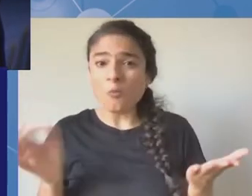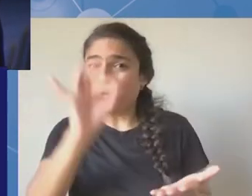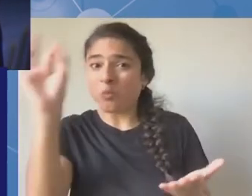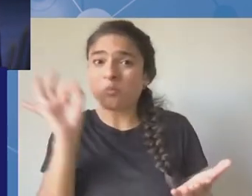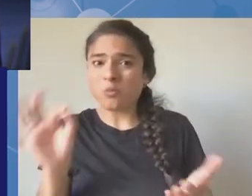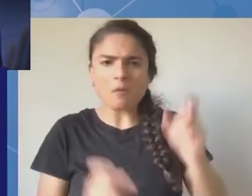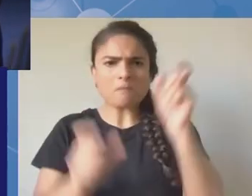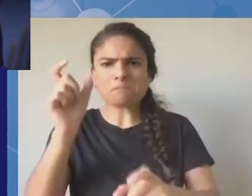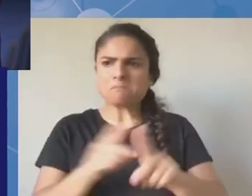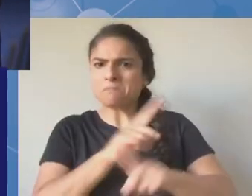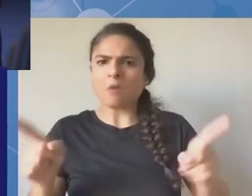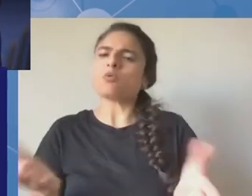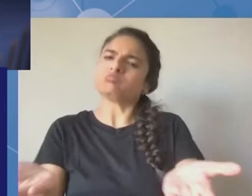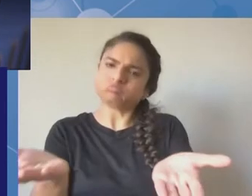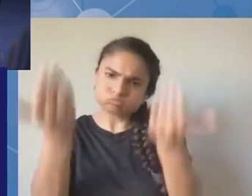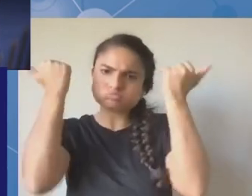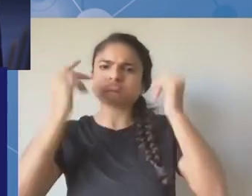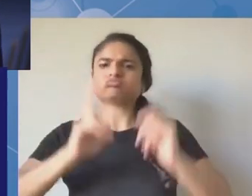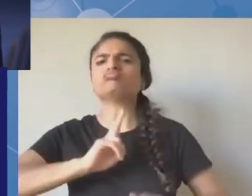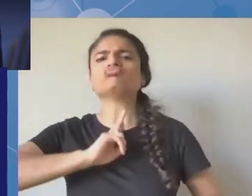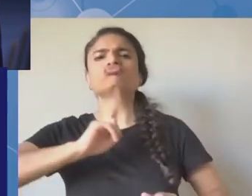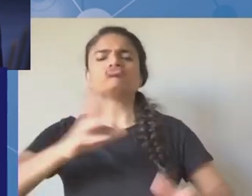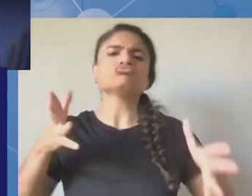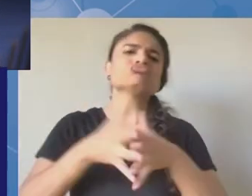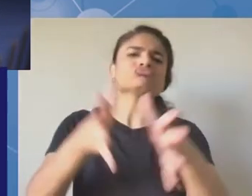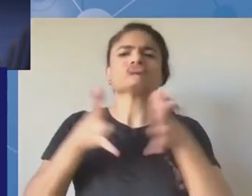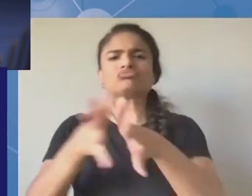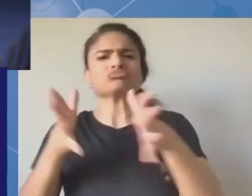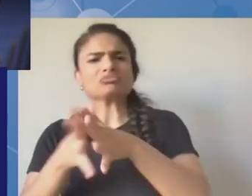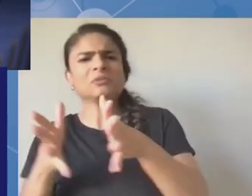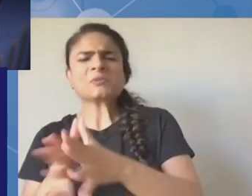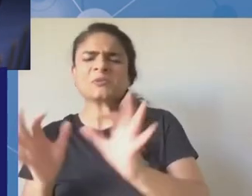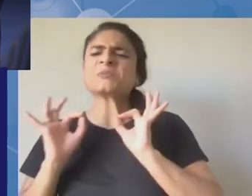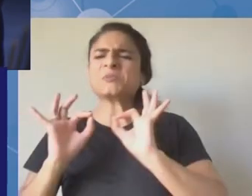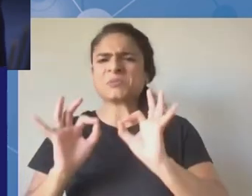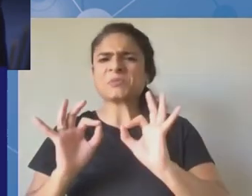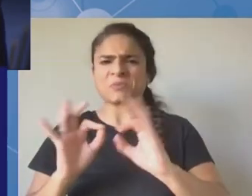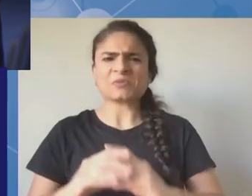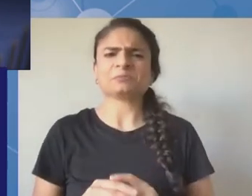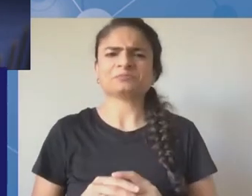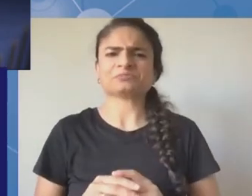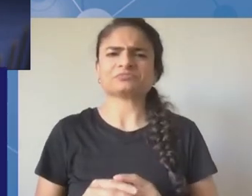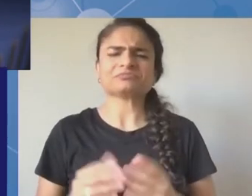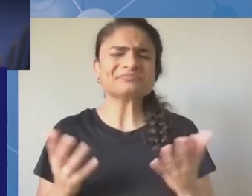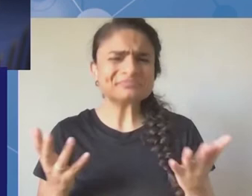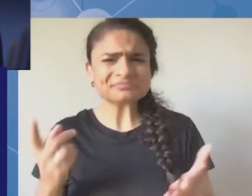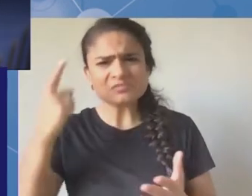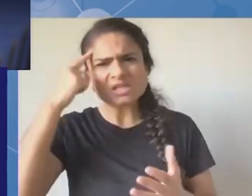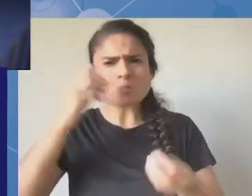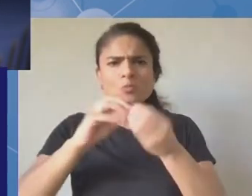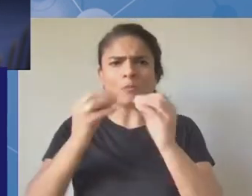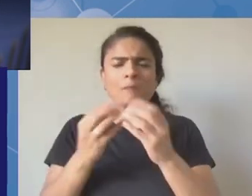النوع من المنتديات الذي فيه يتم تقاسم التجارب من عدة مناطق في